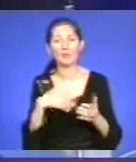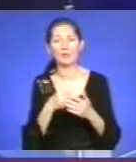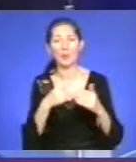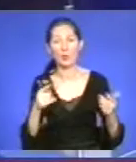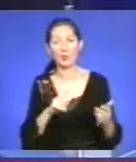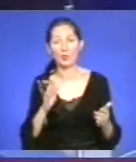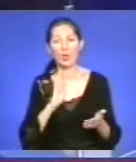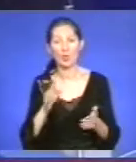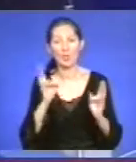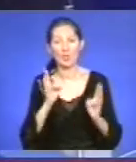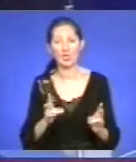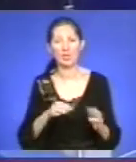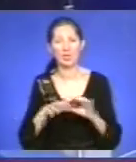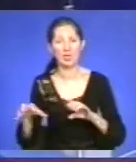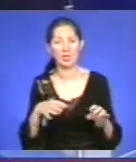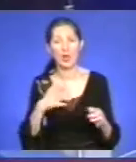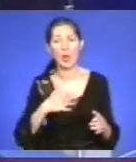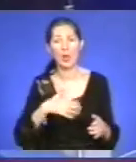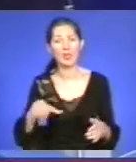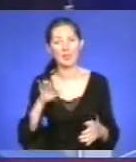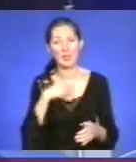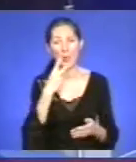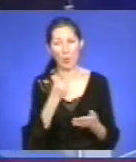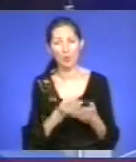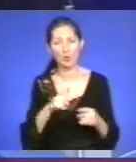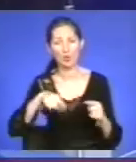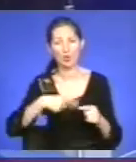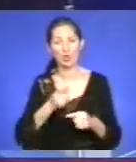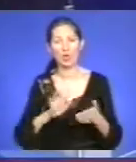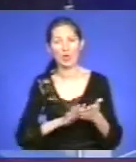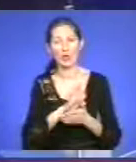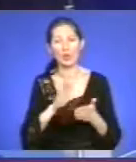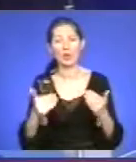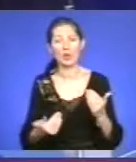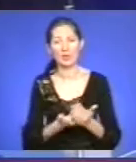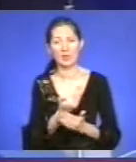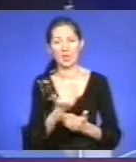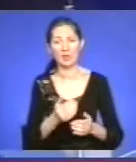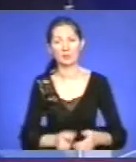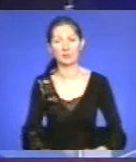не стати жертвами шахраїв. А на цьому у мене все. Побачимось у наступних випусках вістей.